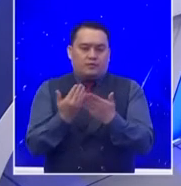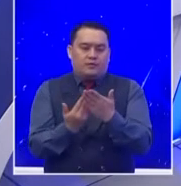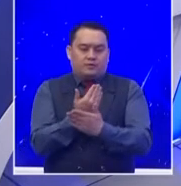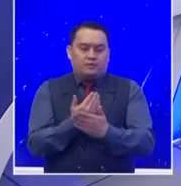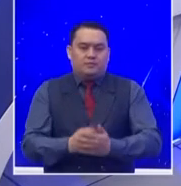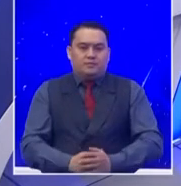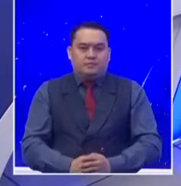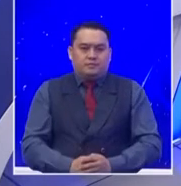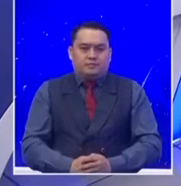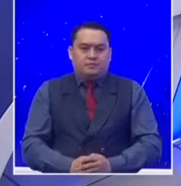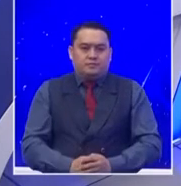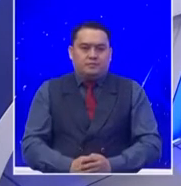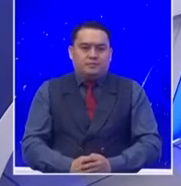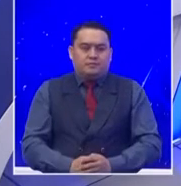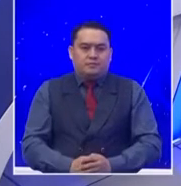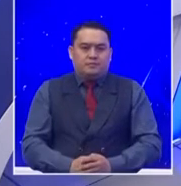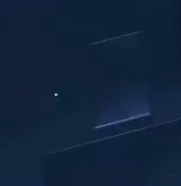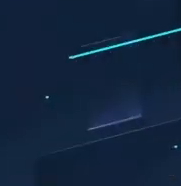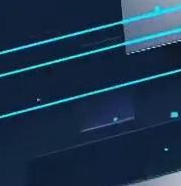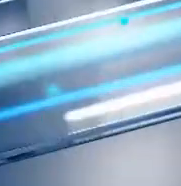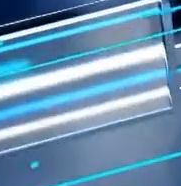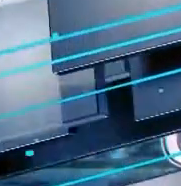интересные события. Оставайтесь с нами.